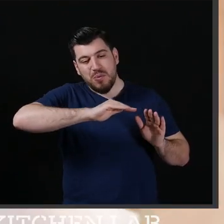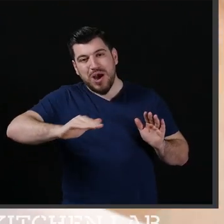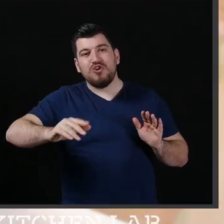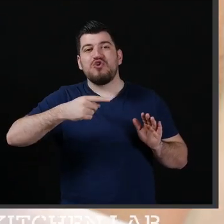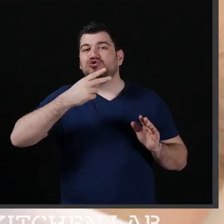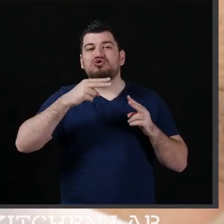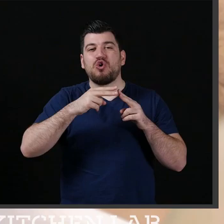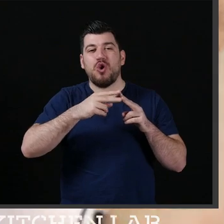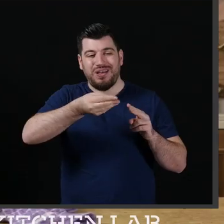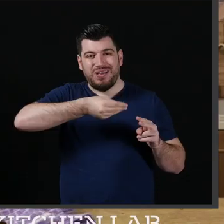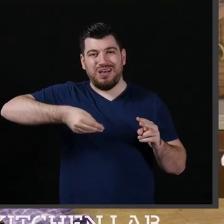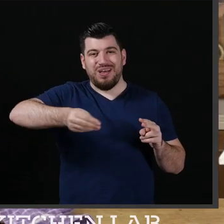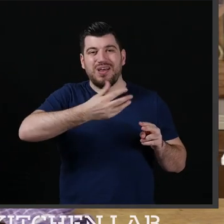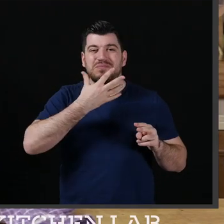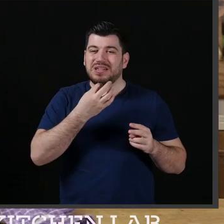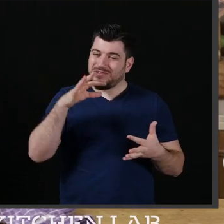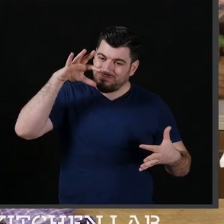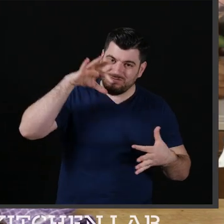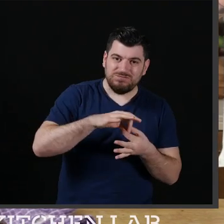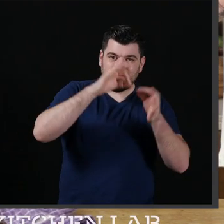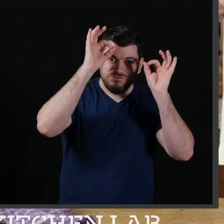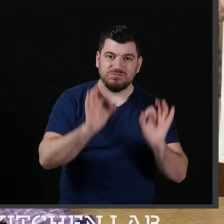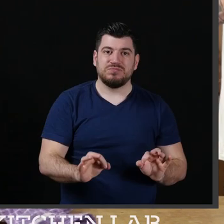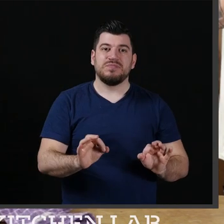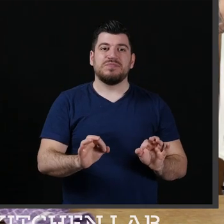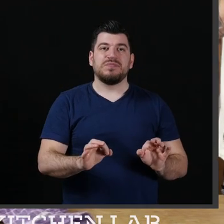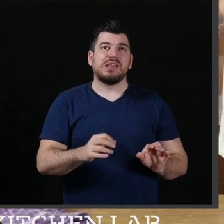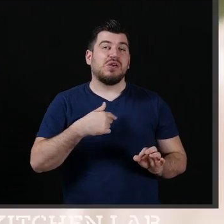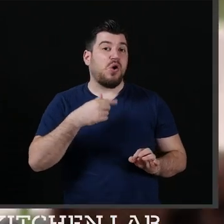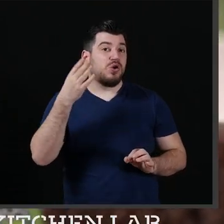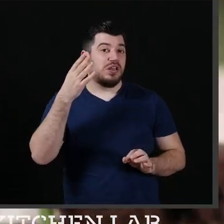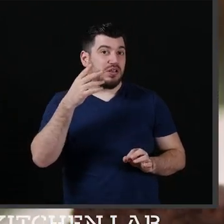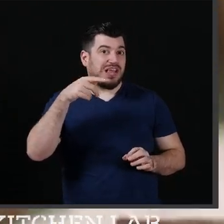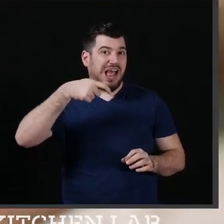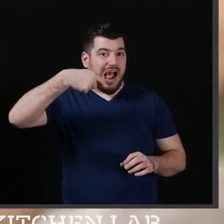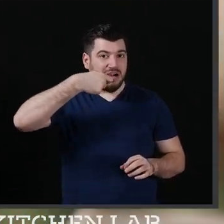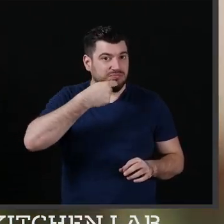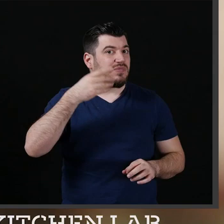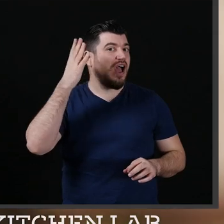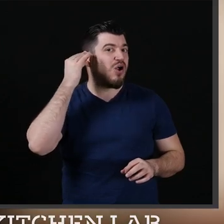γλυκιά γεύση που έχει από κάτω τη σοκολατόπιτα. Είναι πάρα πολύ αφράτη. Κάνει κρούτσου κρούτσου στο στόμα γιατί έχει μέσα τόσο μυγδάλι.